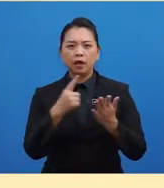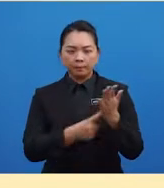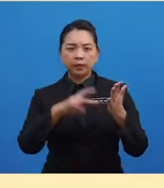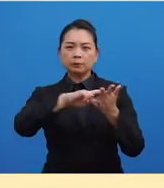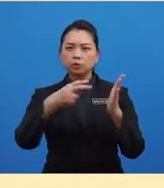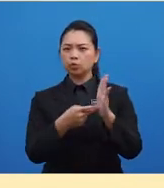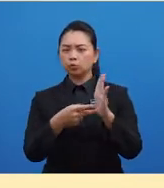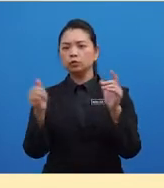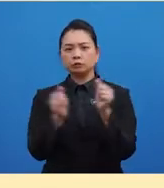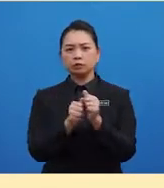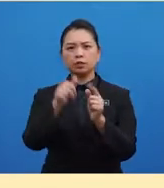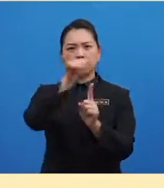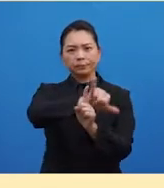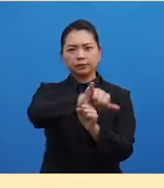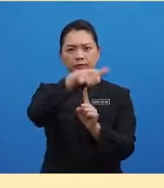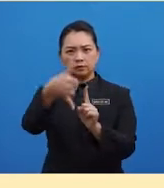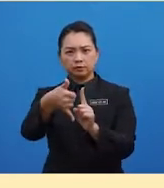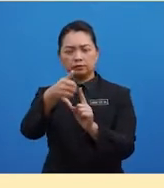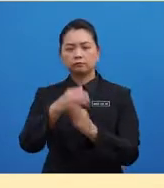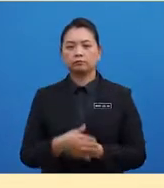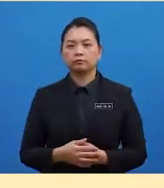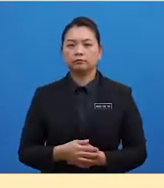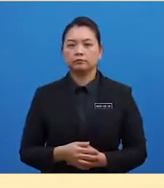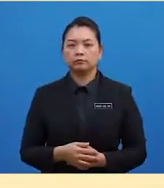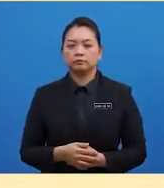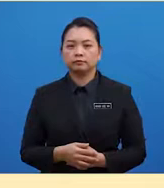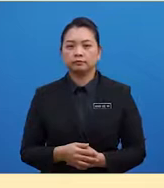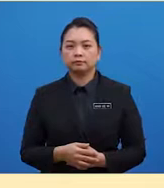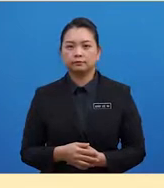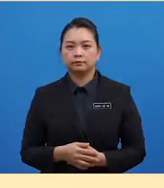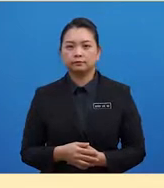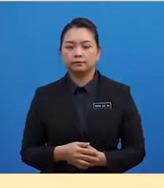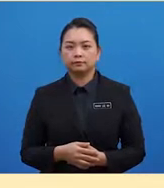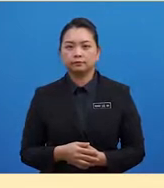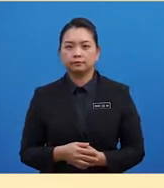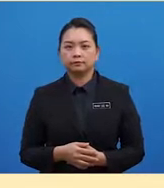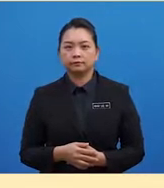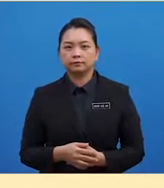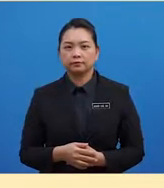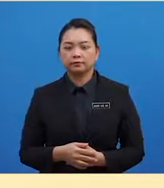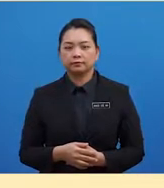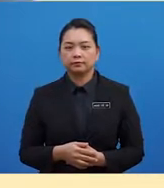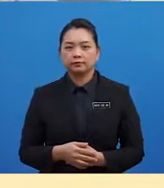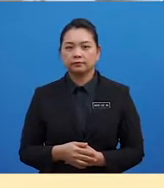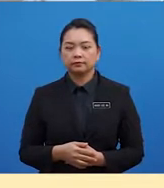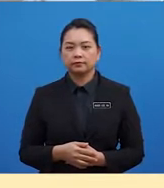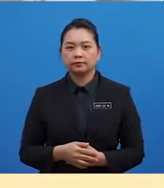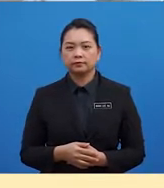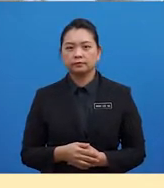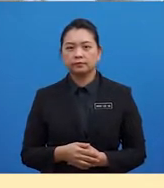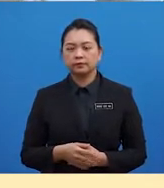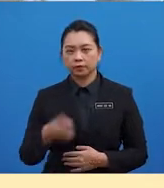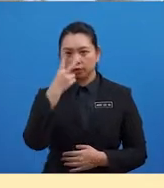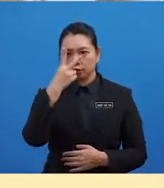Apakah yang dimaksudkan dengan paksi simetri? Mari kita sama-sama mengupas tajuk ini. Baiklah,